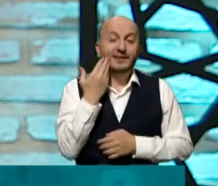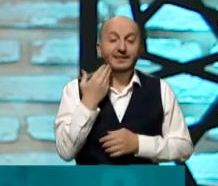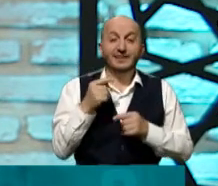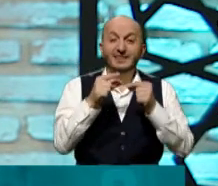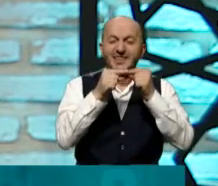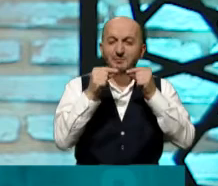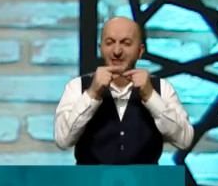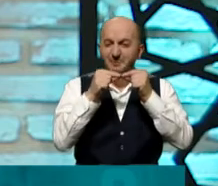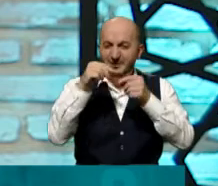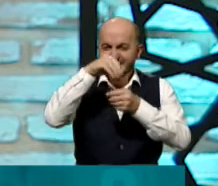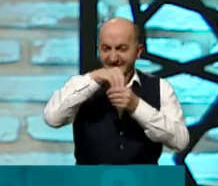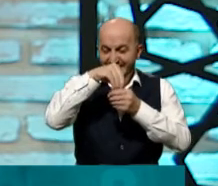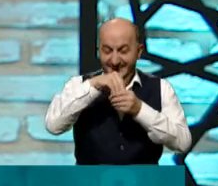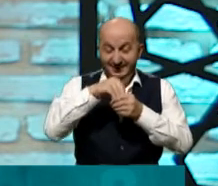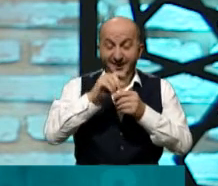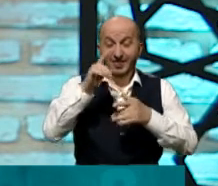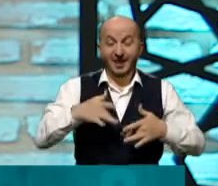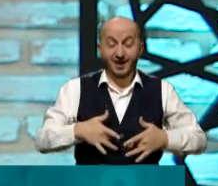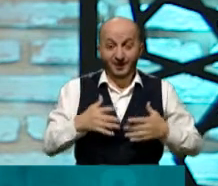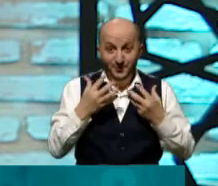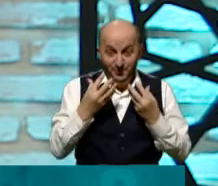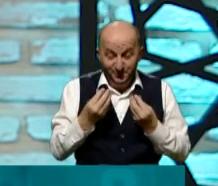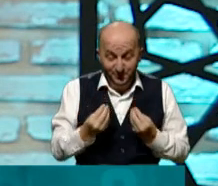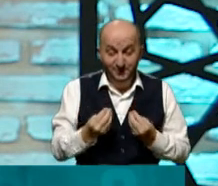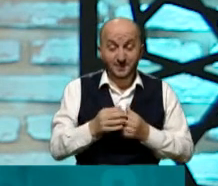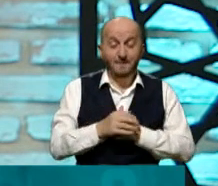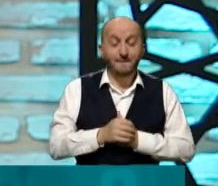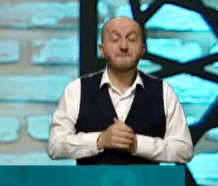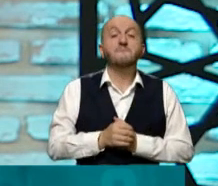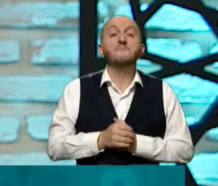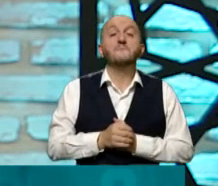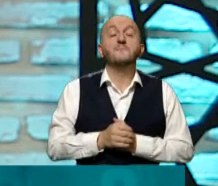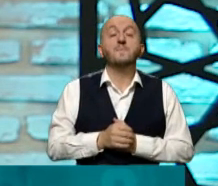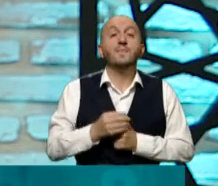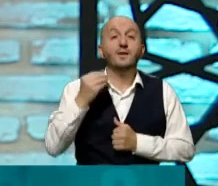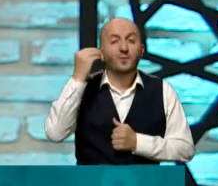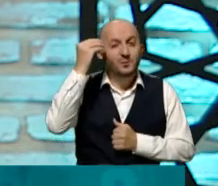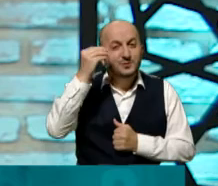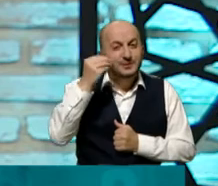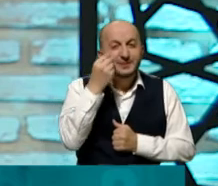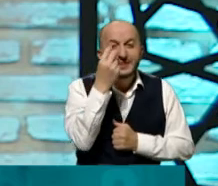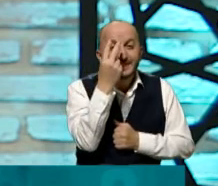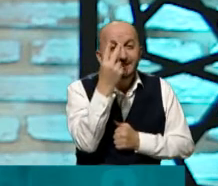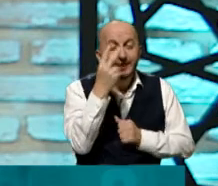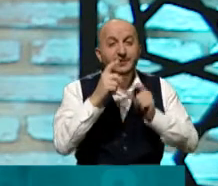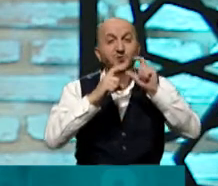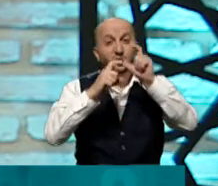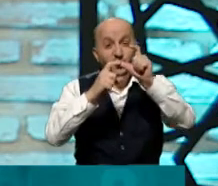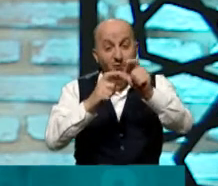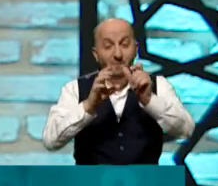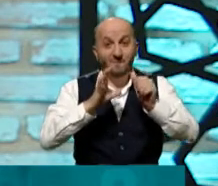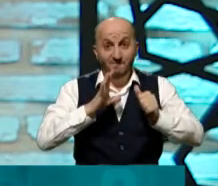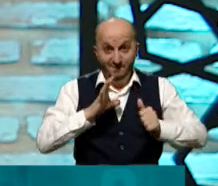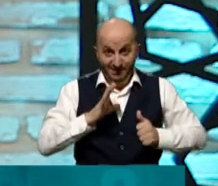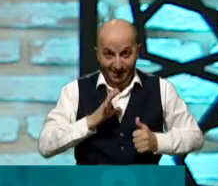Kıbrıs'tan. Allah razı olsun. Allah razı olsun sizlere bu program için. Bir mukabele, sağ olun. Hocam size iki tane sorum var. Buyurun Hasan